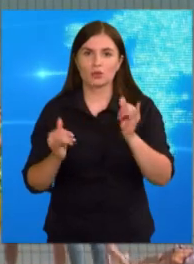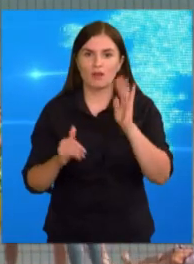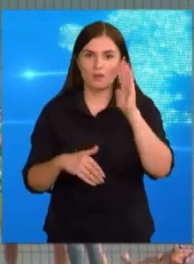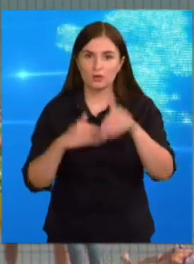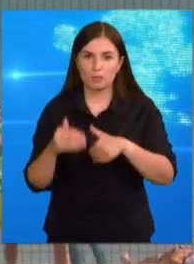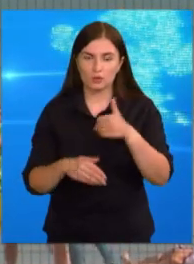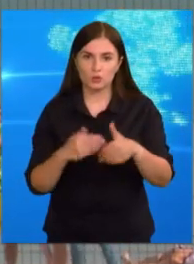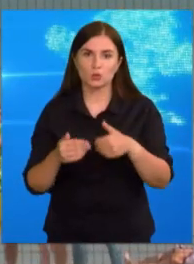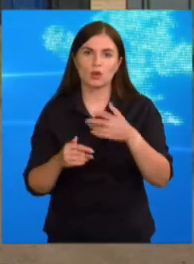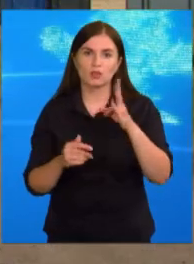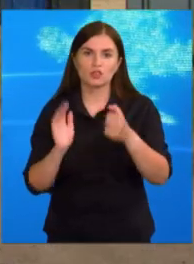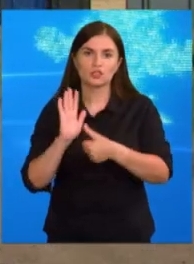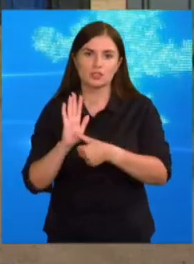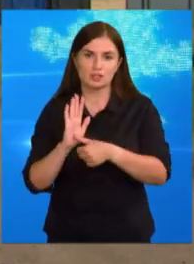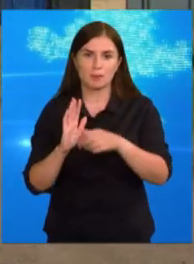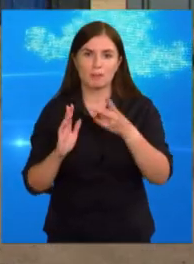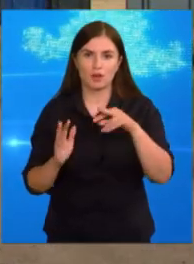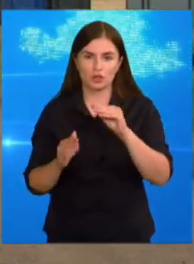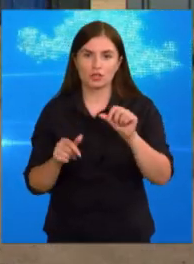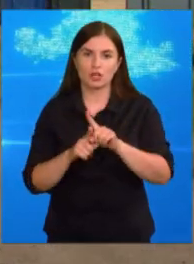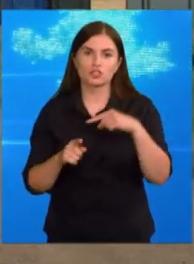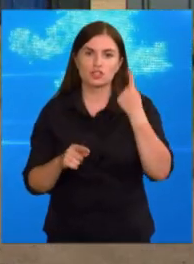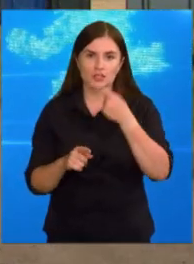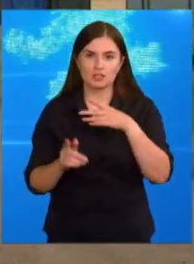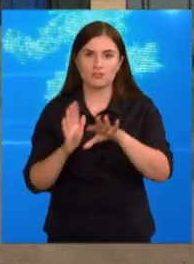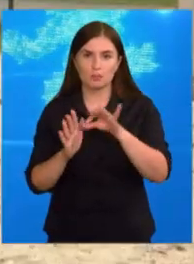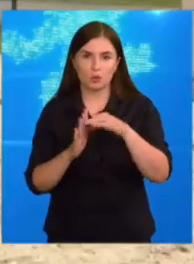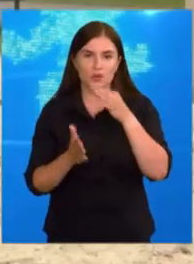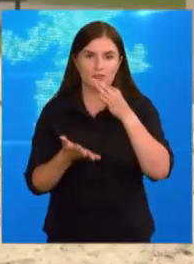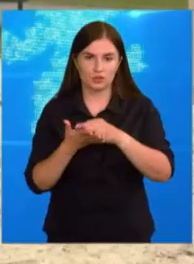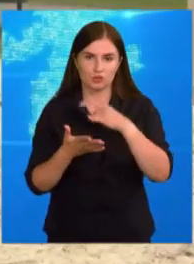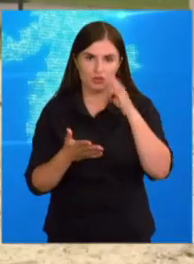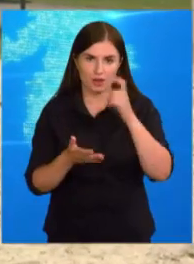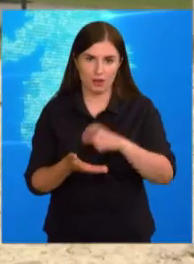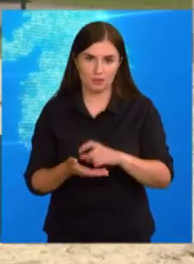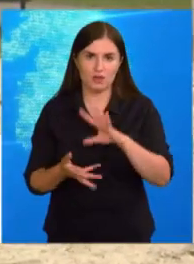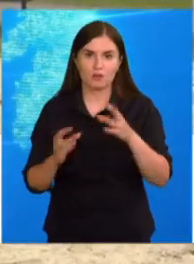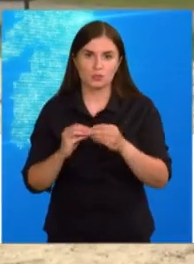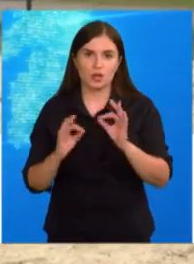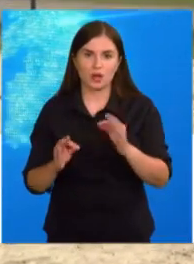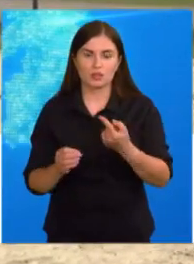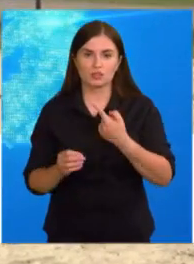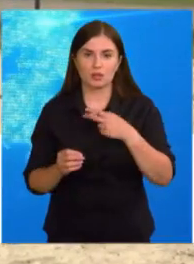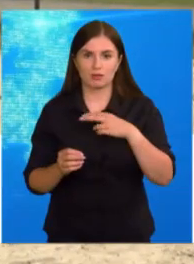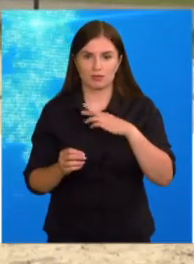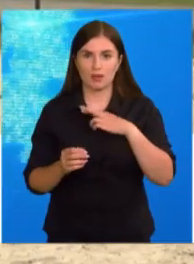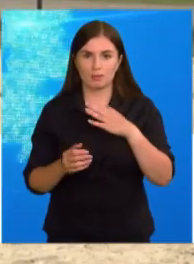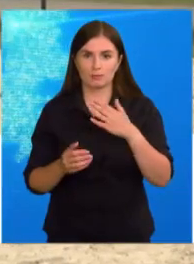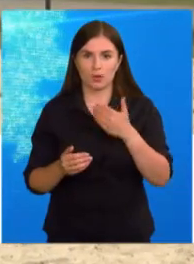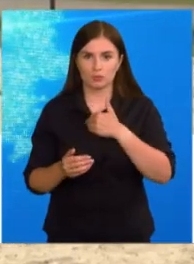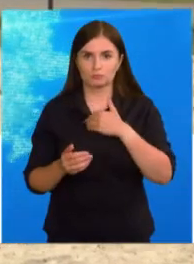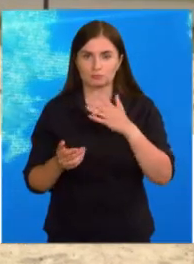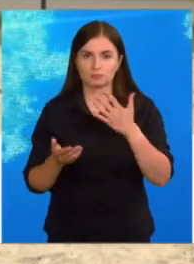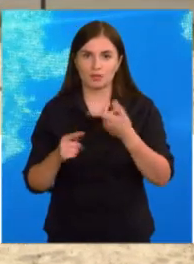6 муниципальных пляжах и 6 частных. Их выбирают ответственные челябинцы. Вообще, конечно, я предпочитаю оборудованные